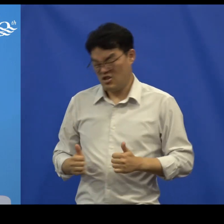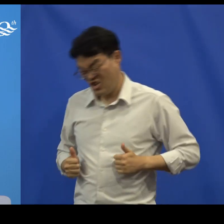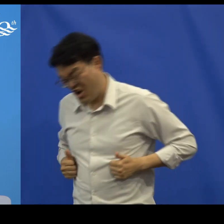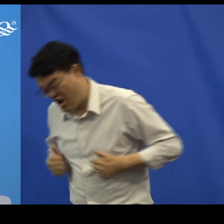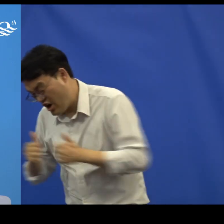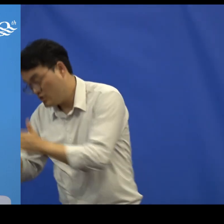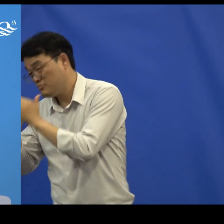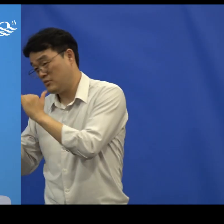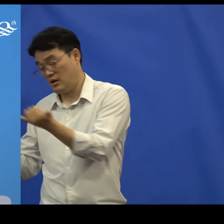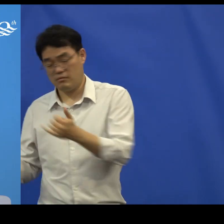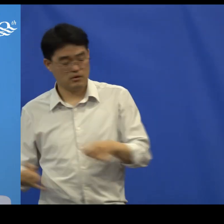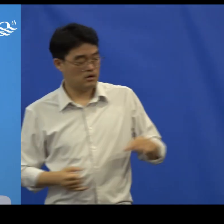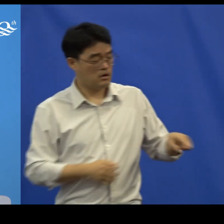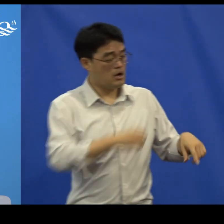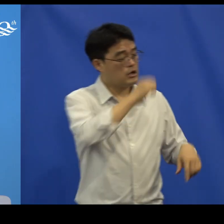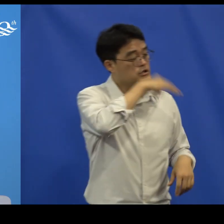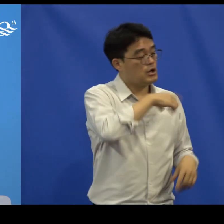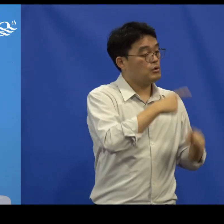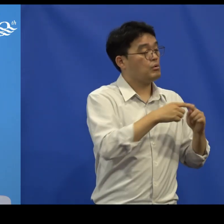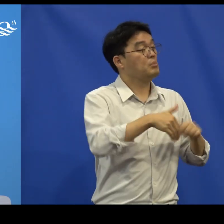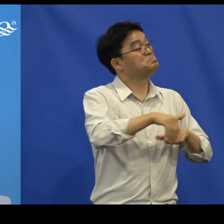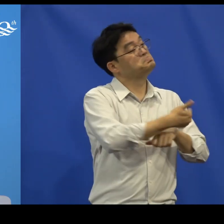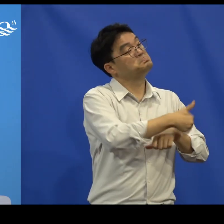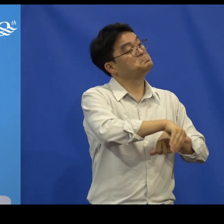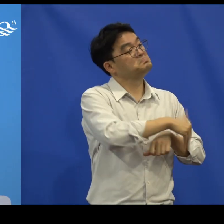그렇잖아요, 여러분? 그거 말이 안 되죠?